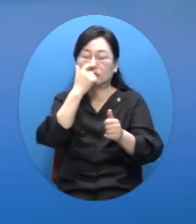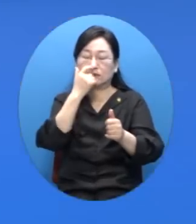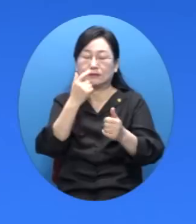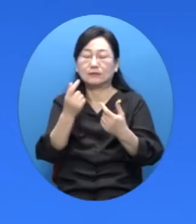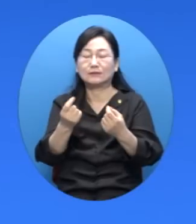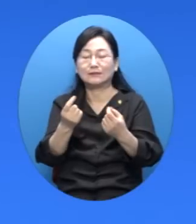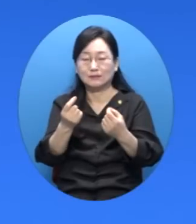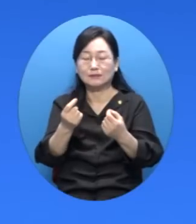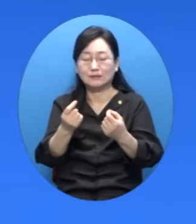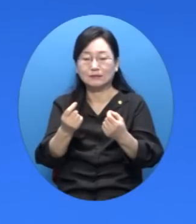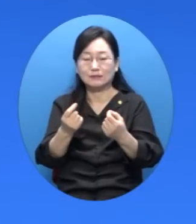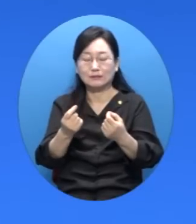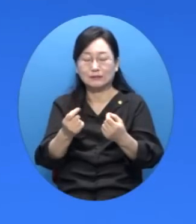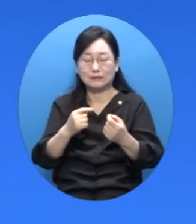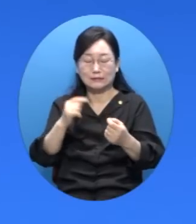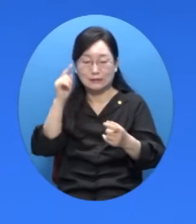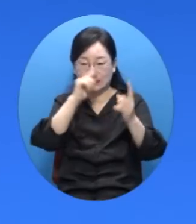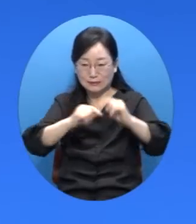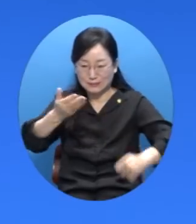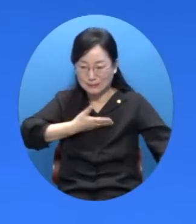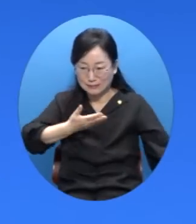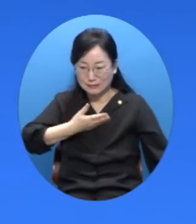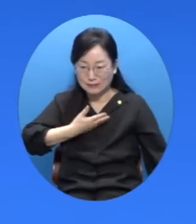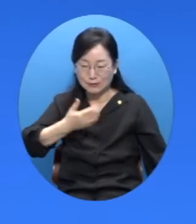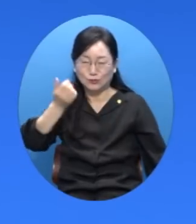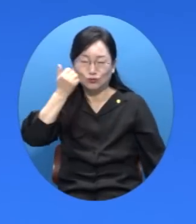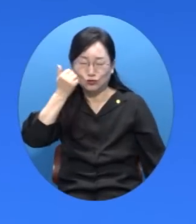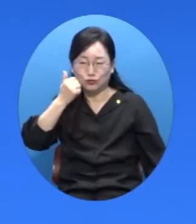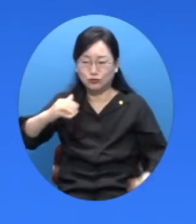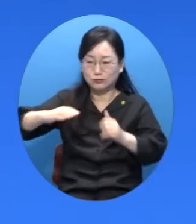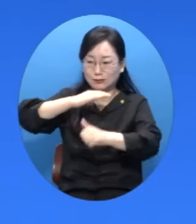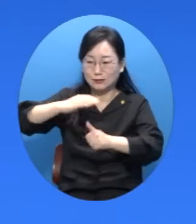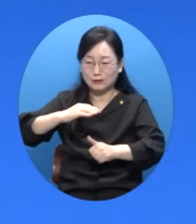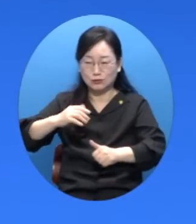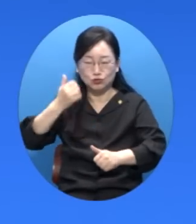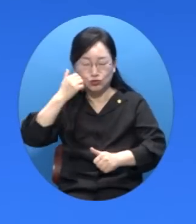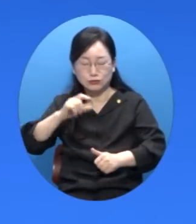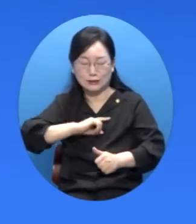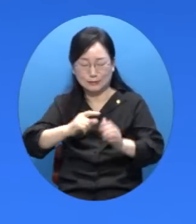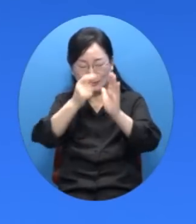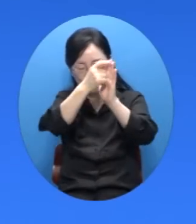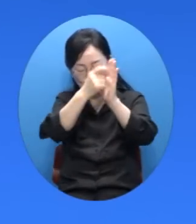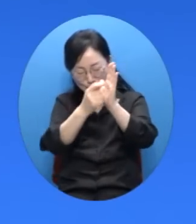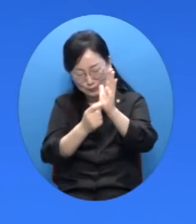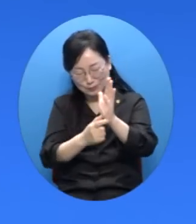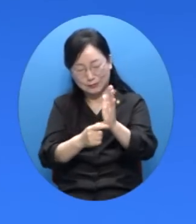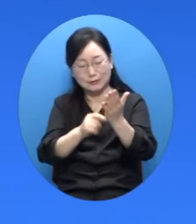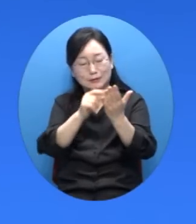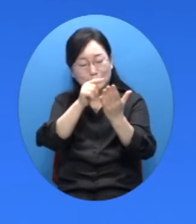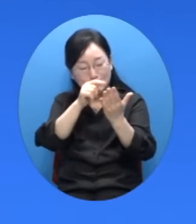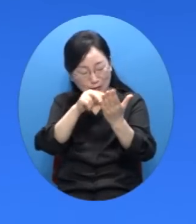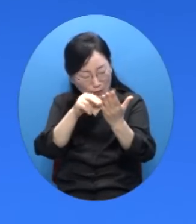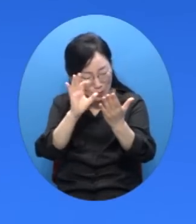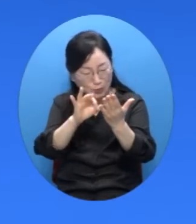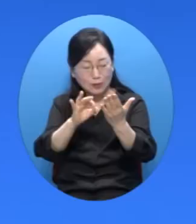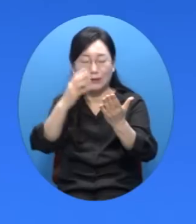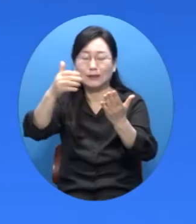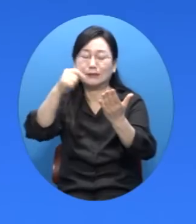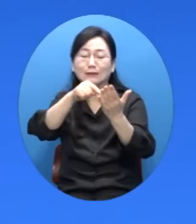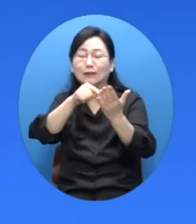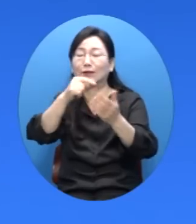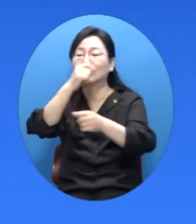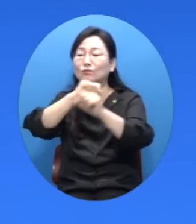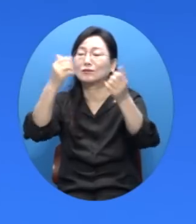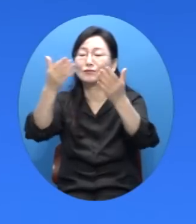있는 자기를 상처입고 괴롭히던 힘들게 했던 사람들의 이름을 적어놓고 하나씩 이름을 불러가면서 그들 용서하는 기도를 드렸습니다.